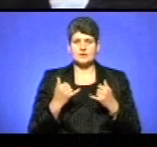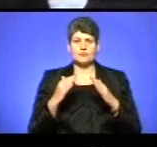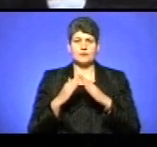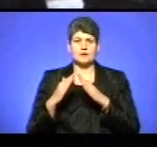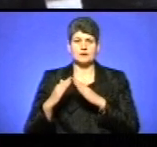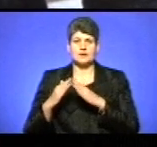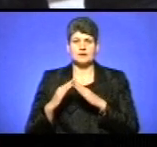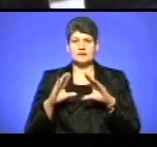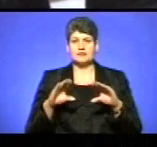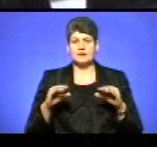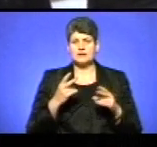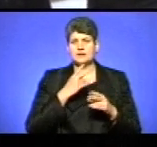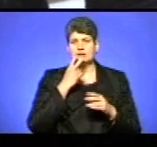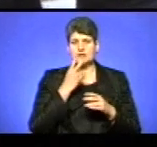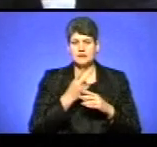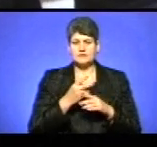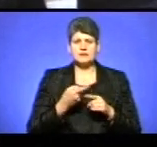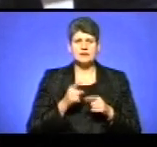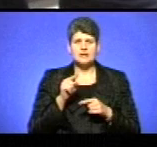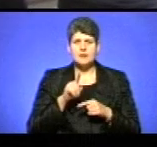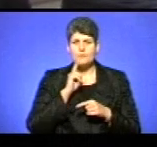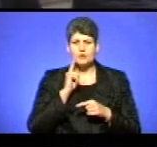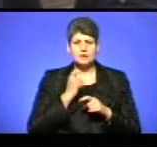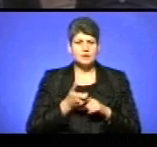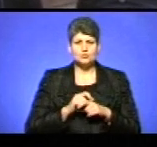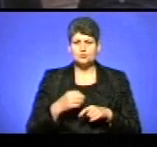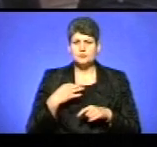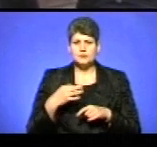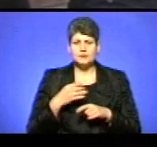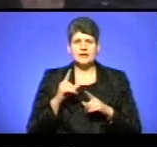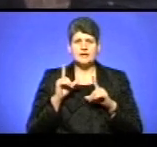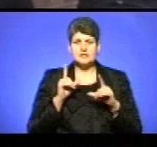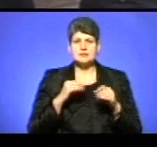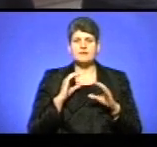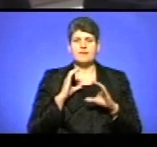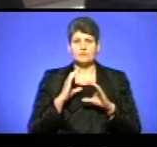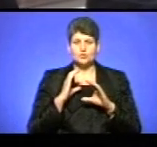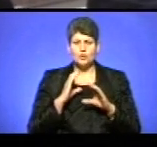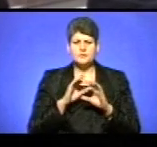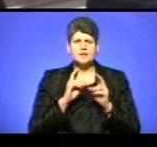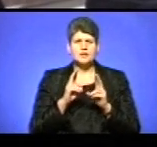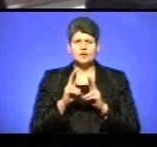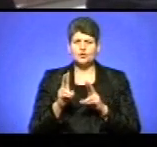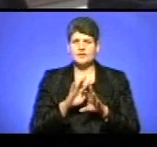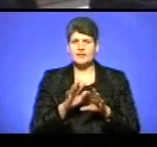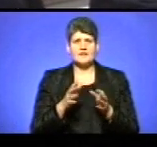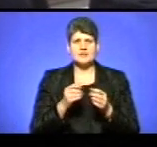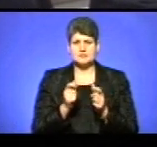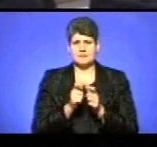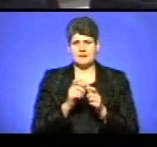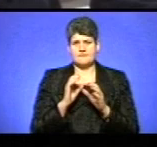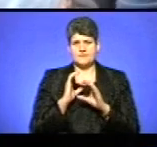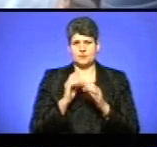хатах, на диванах і дивляться, за ту молодь, яка страшно байдужа, яка їздить по автобусах, і ніхто не візьме в